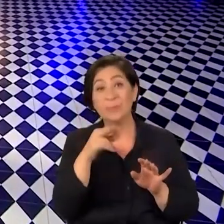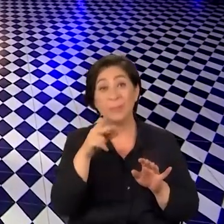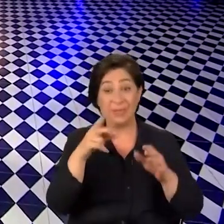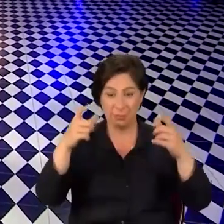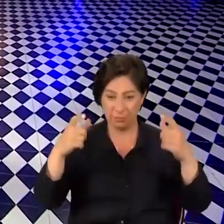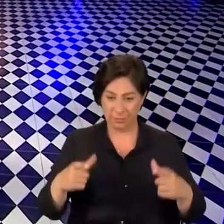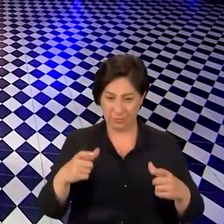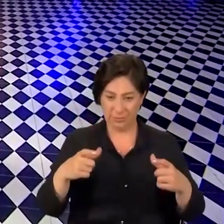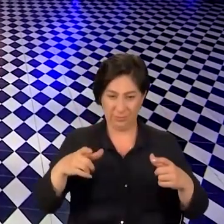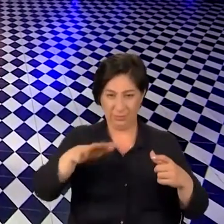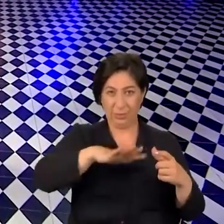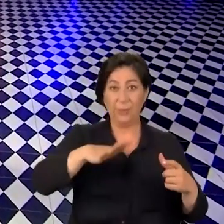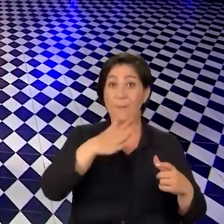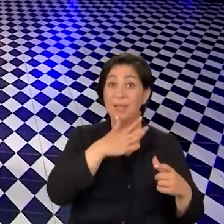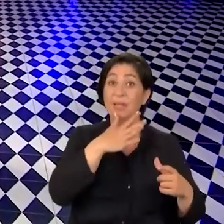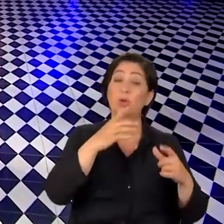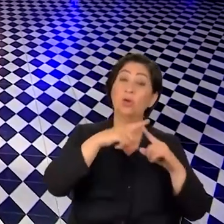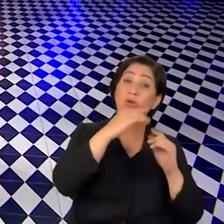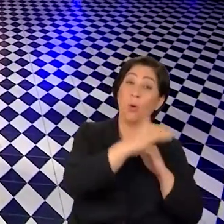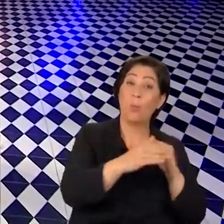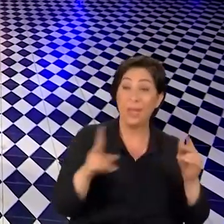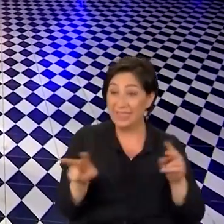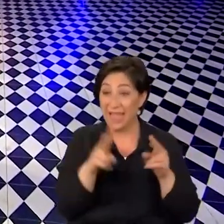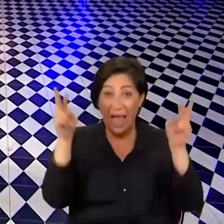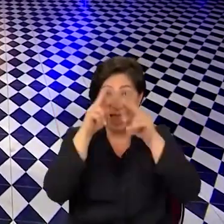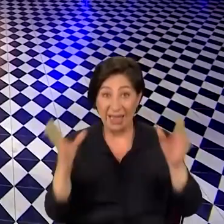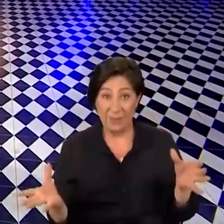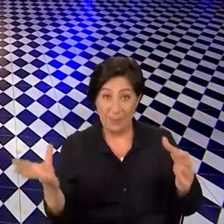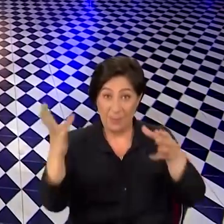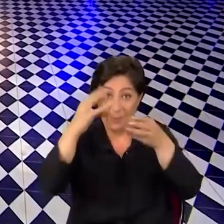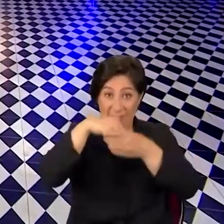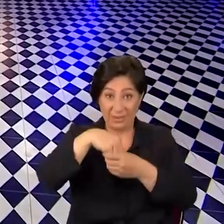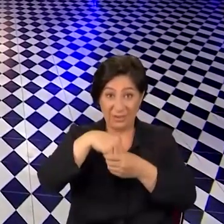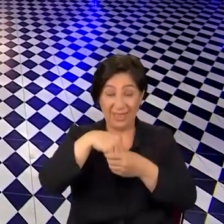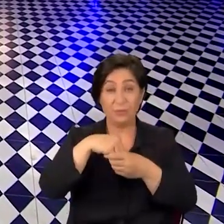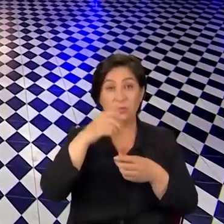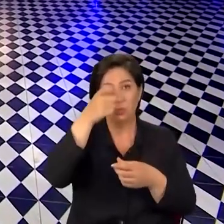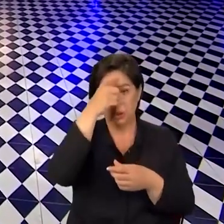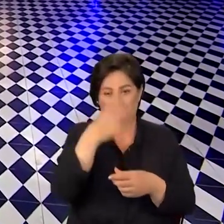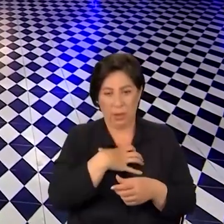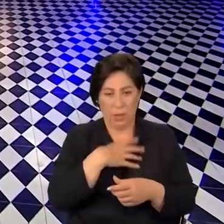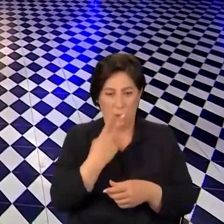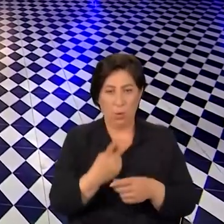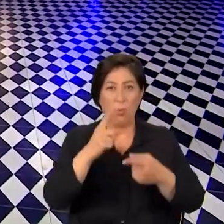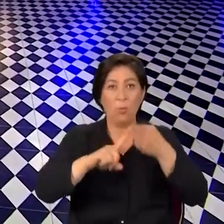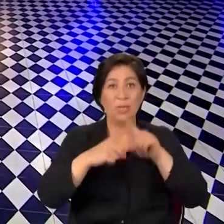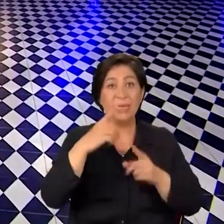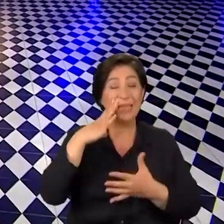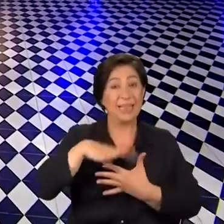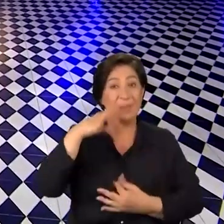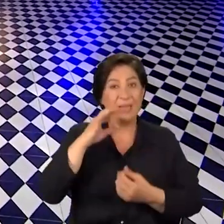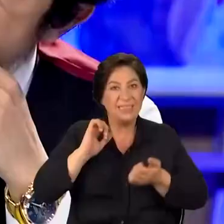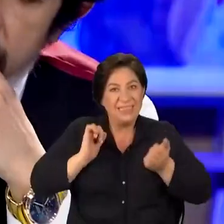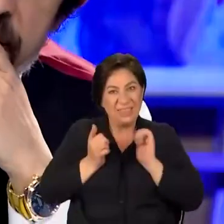sanayi toplumu olmanın da bilgi toplumu olmanın da hayallerini birleştiren, Türkiye'nin kendine özgü bir problemi var. Türkiye siyaset aynı zamanda bir de kimliklere